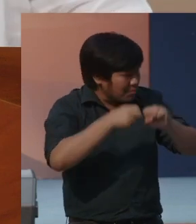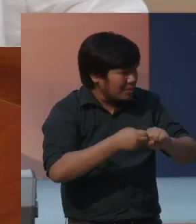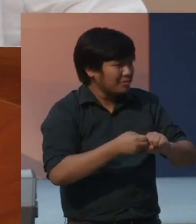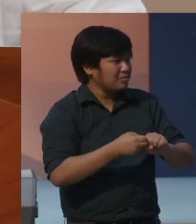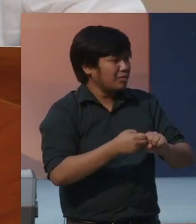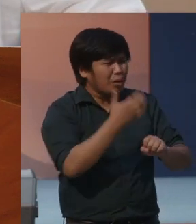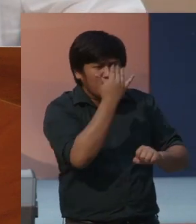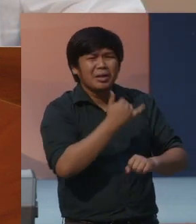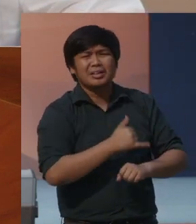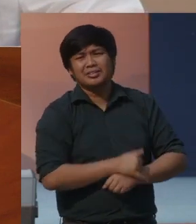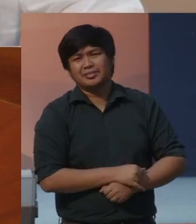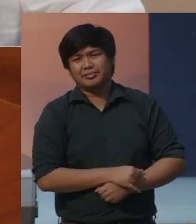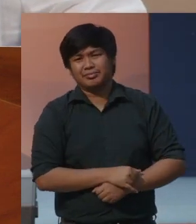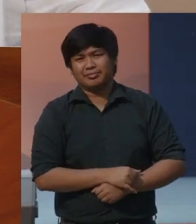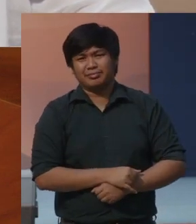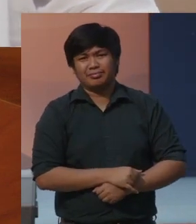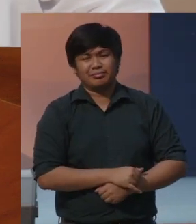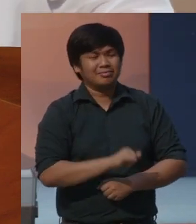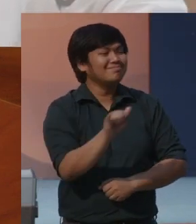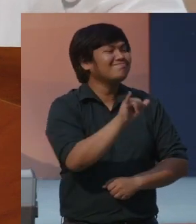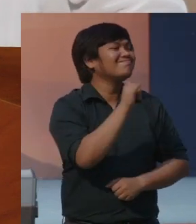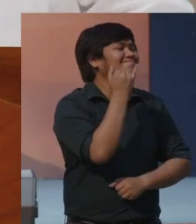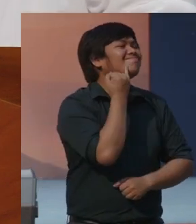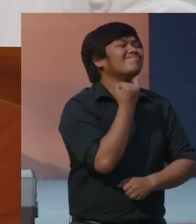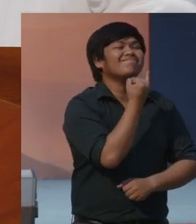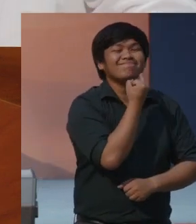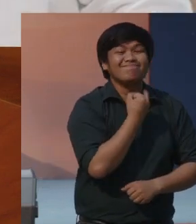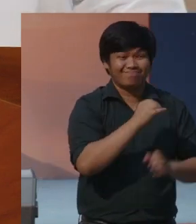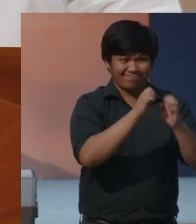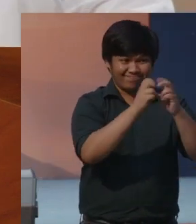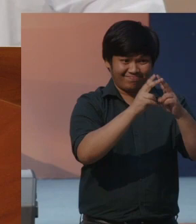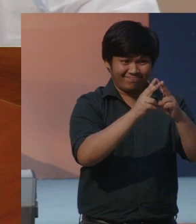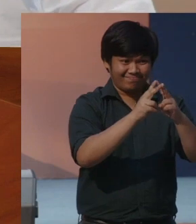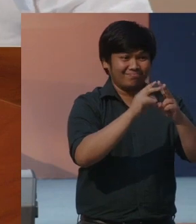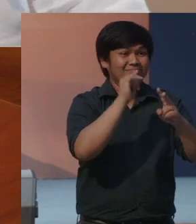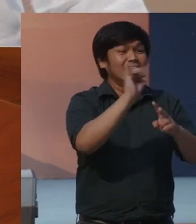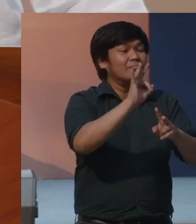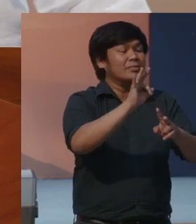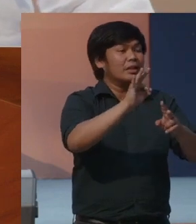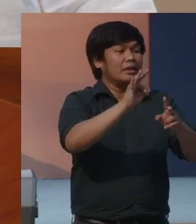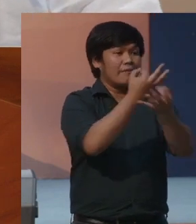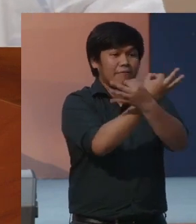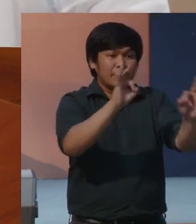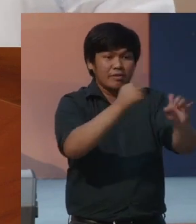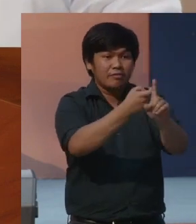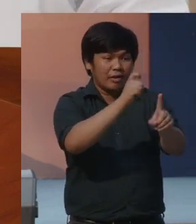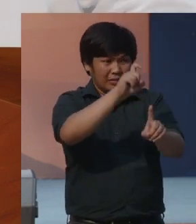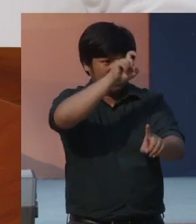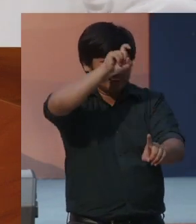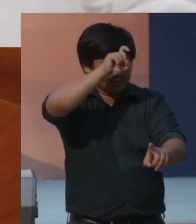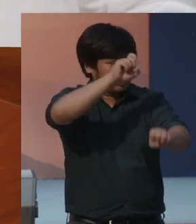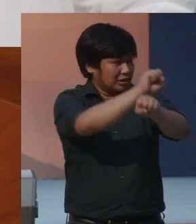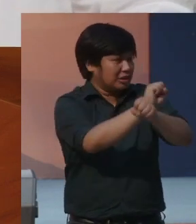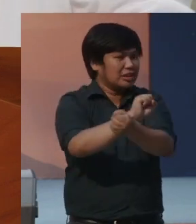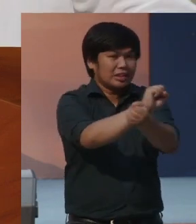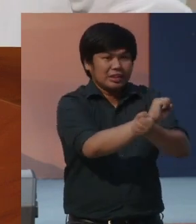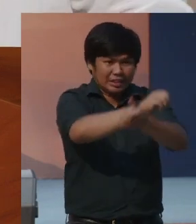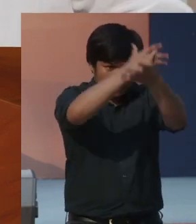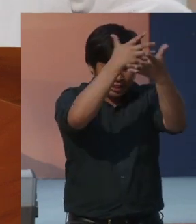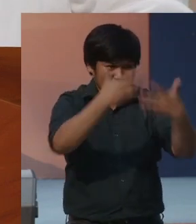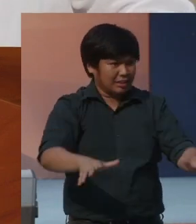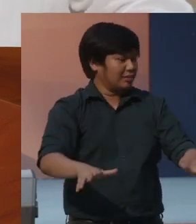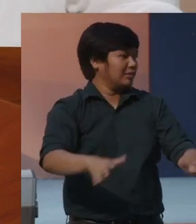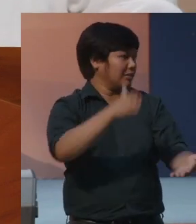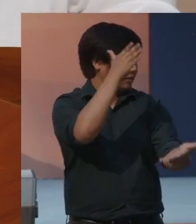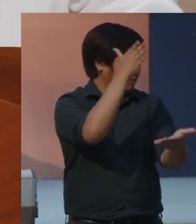Kristiyano. Katulad ng bayang Israel. Bagaman sila ay pinalaya na ng Diyos sa Ehipto sa pamamagitan ng